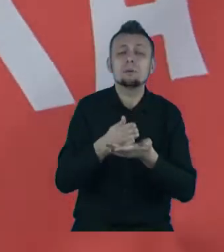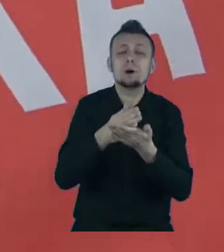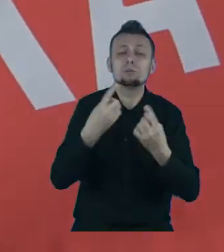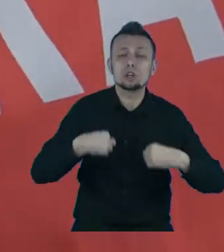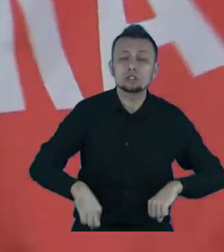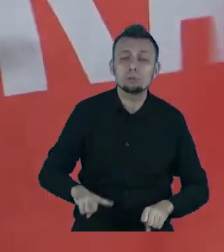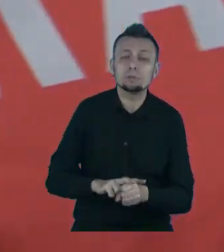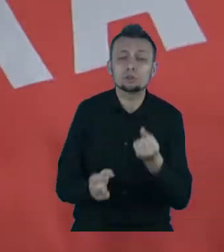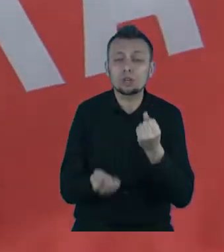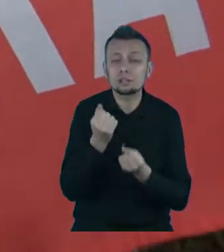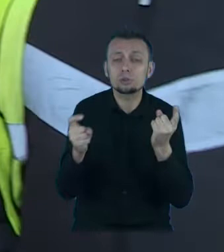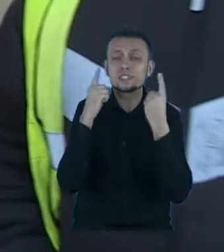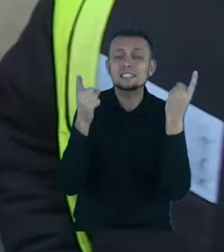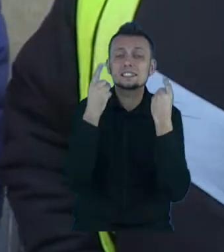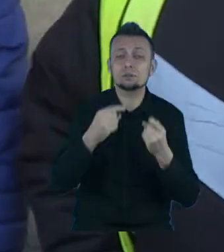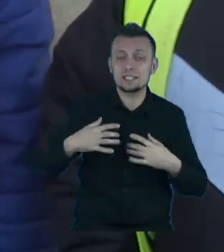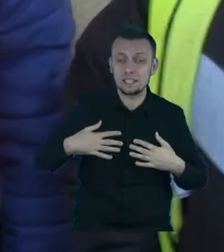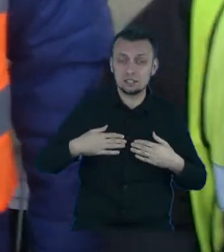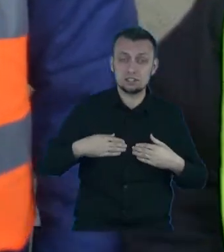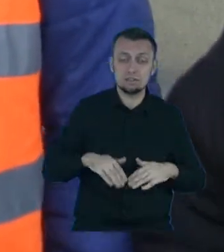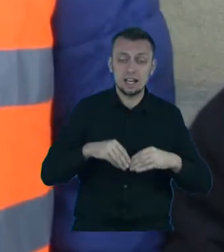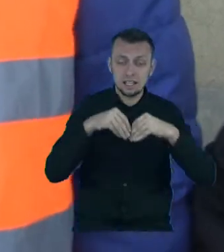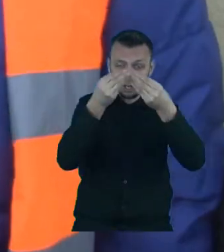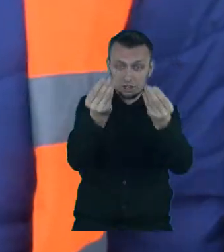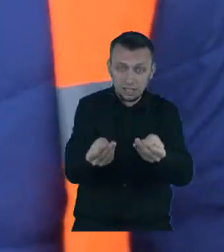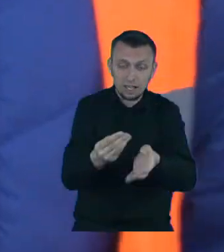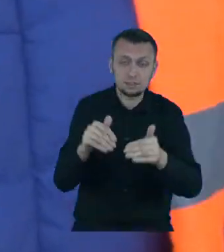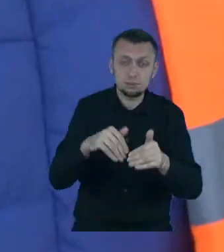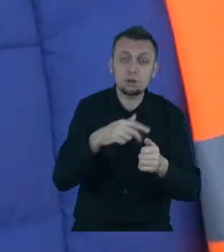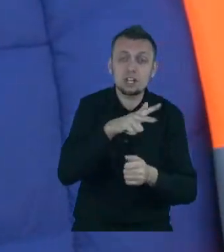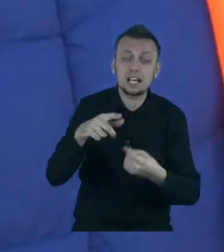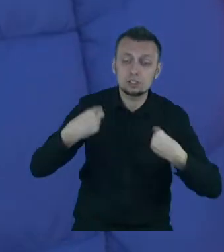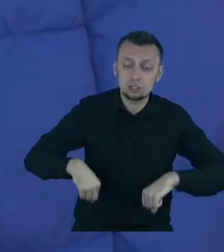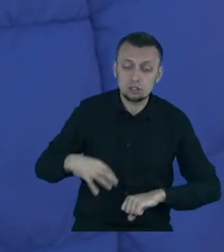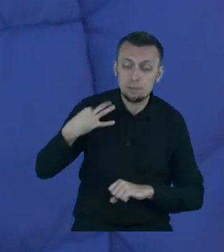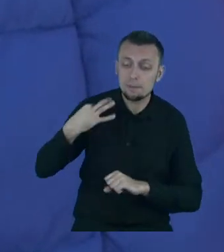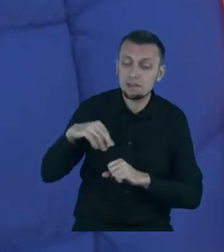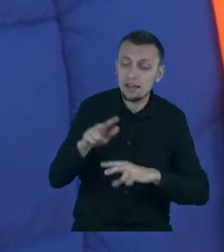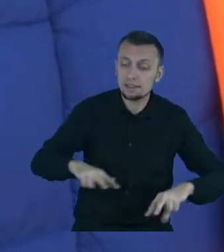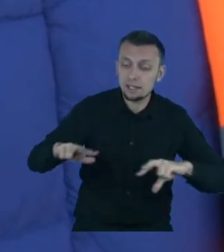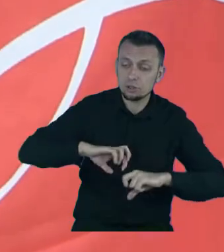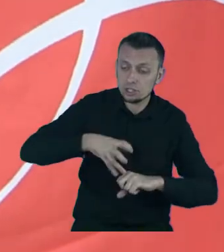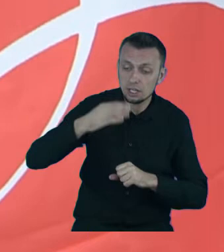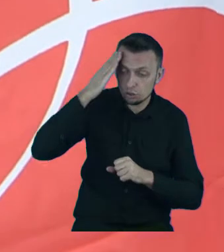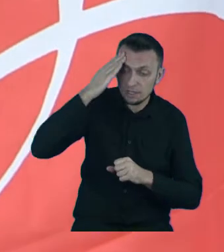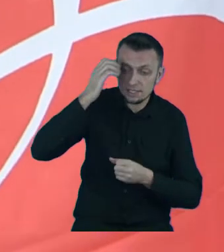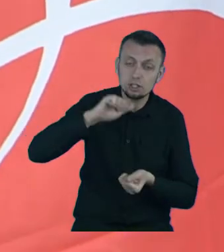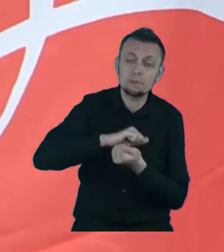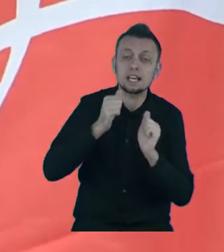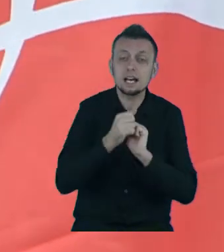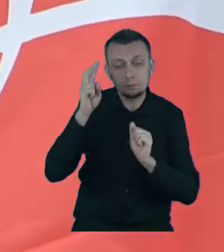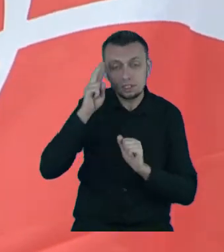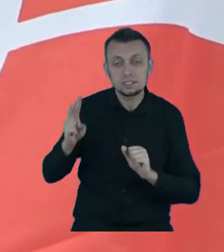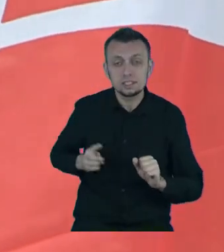życiowej. Darczyńcą może zostać każdy. Osoba prywatna, rodzina, grupa znajomych czy też instytucja. W tym roku magazyn